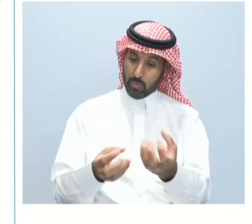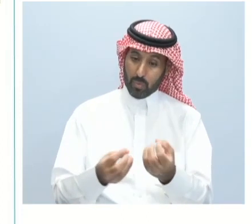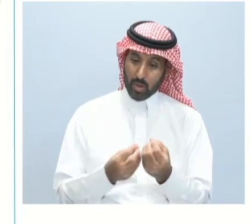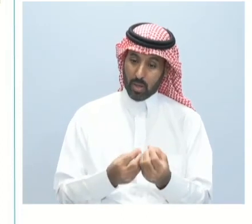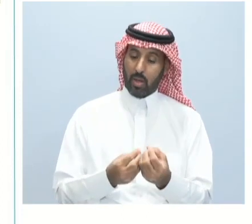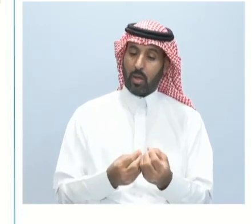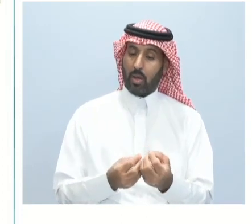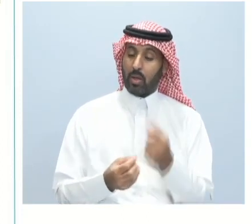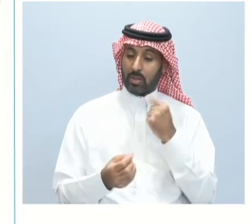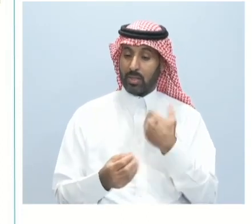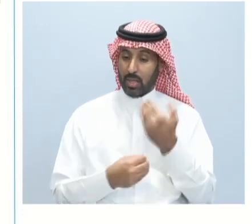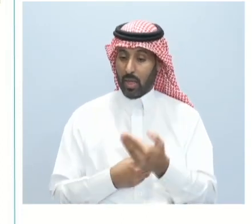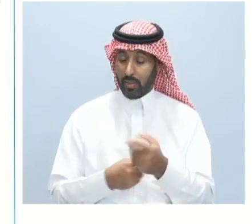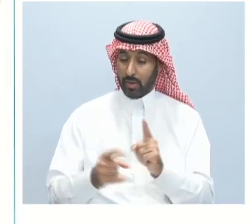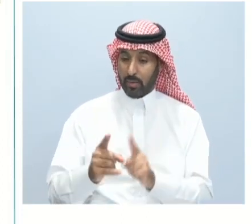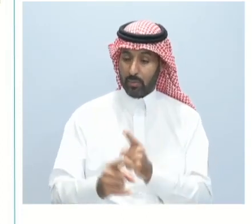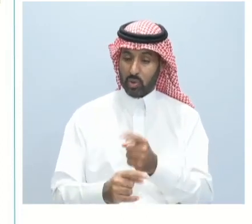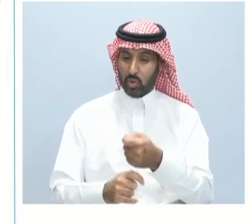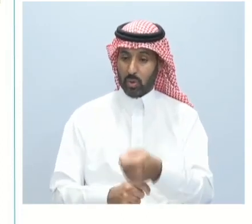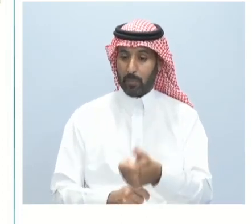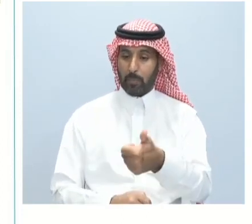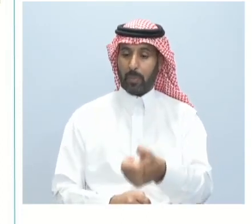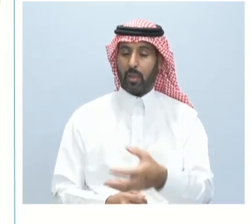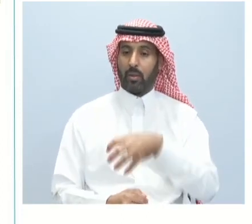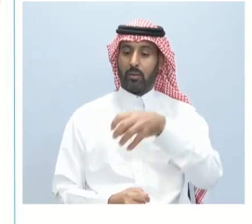وزياده رضا العميل عن عمليه